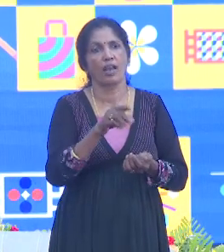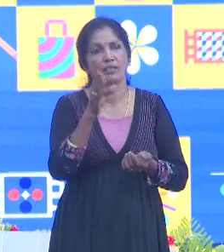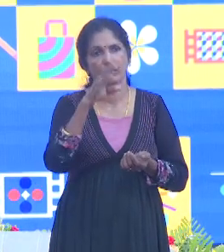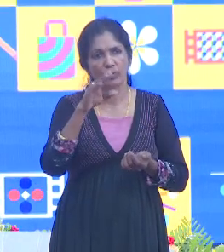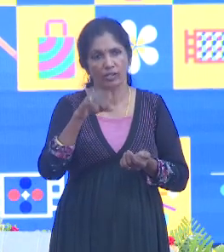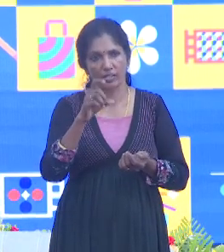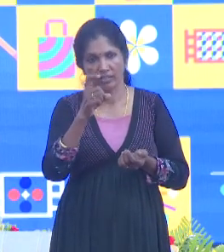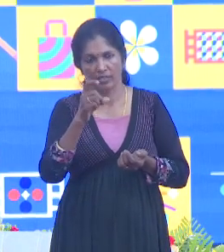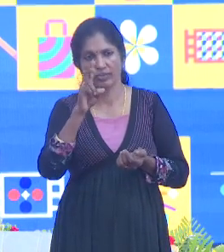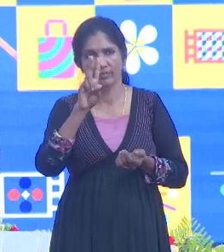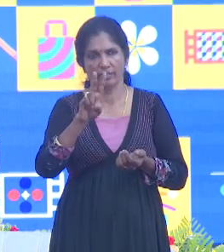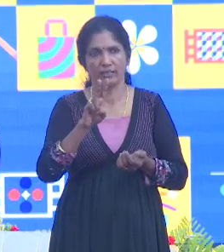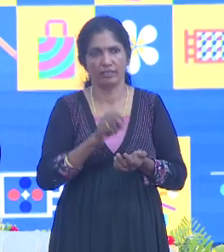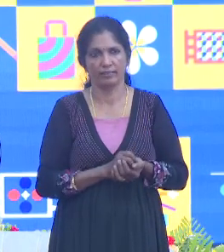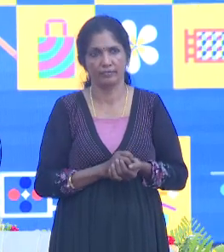1972